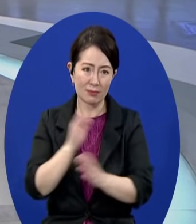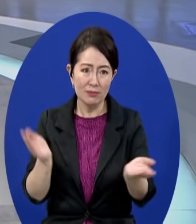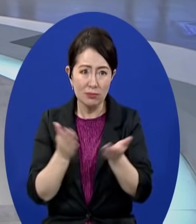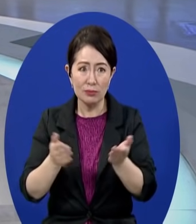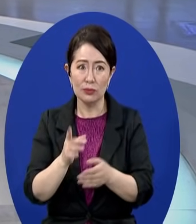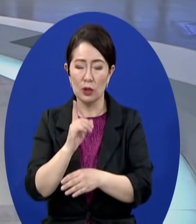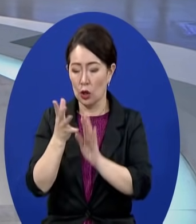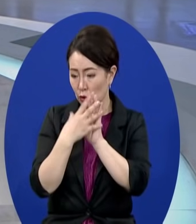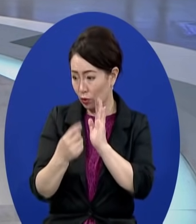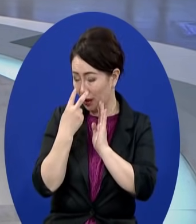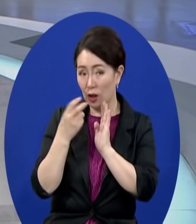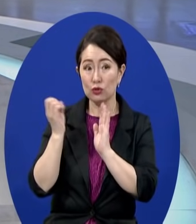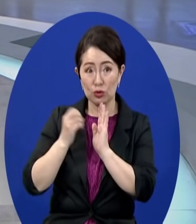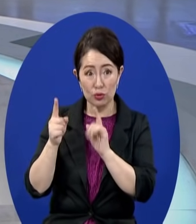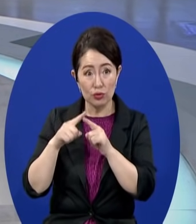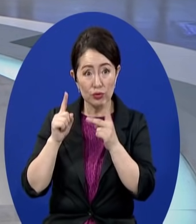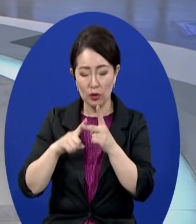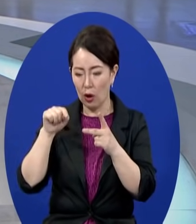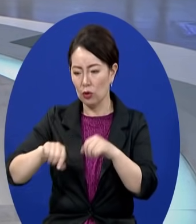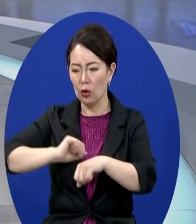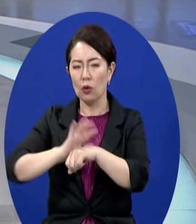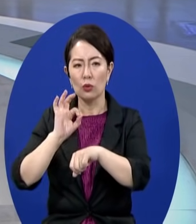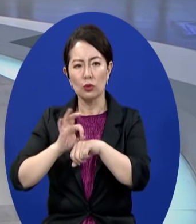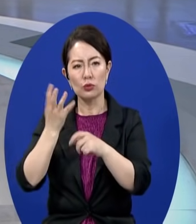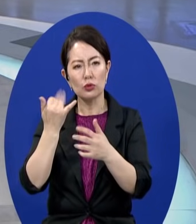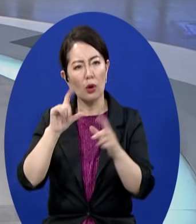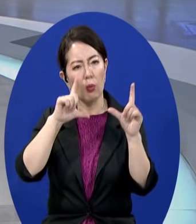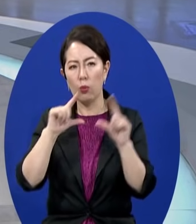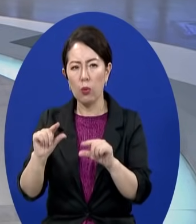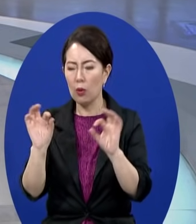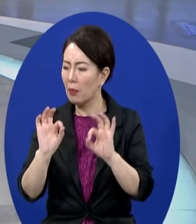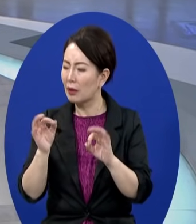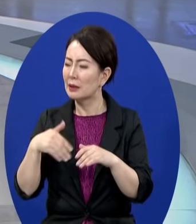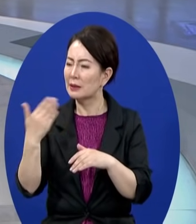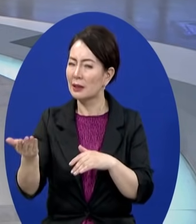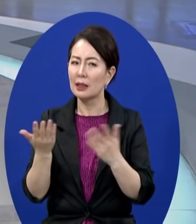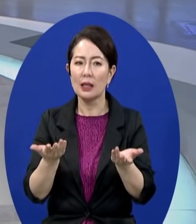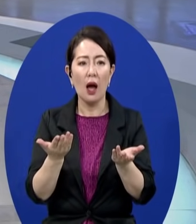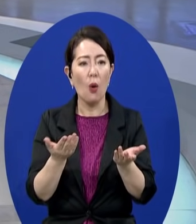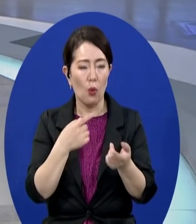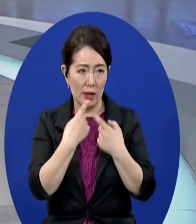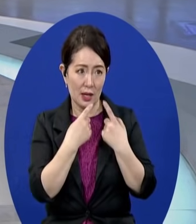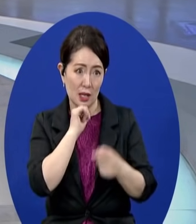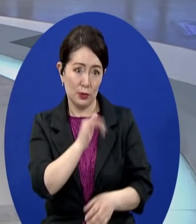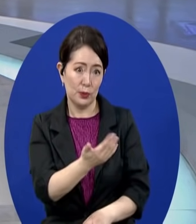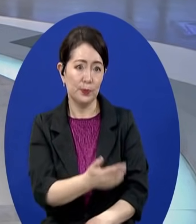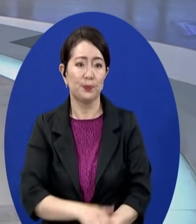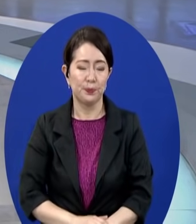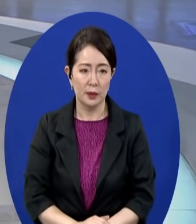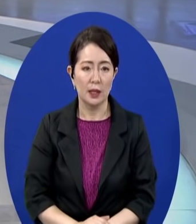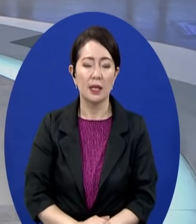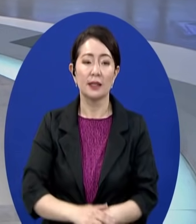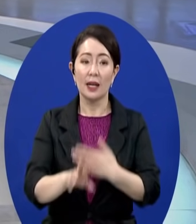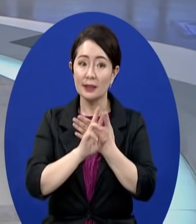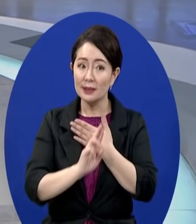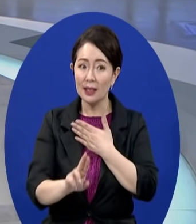байр суурь тавиагаад байна. Халдварын тоо бол яг өнөөдрийн байдлаар сараахан буурчихгүй байна. Цаашид байдал яах вэ гэдгээс эхэлье. За цаашид одоо юу